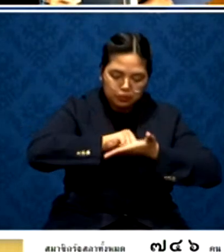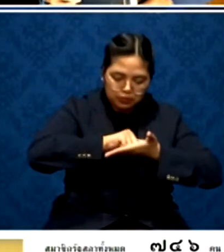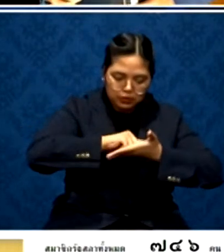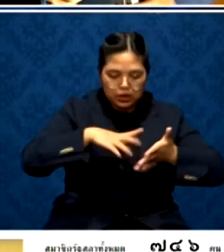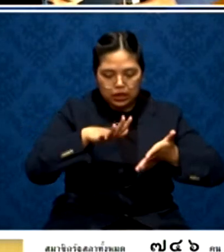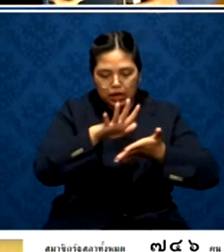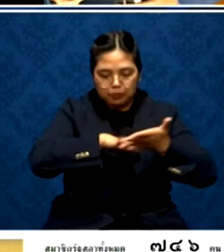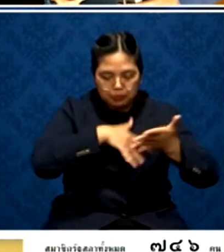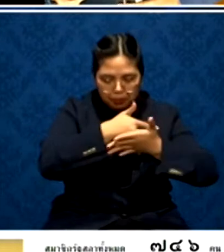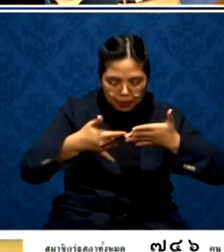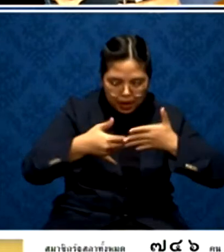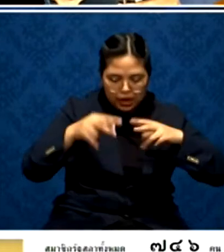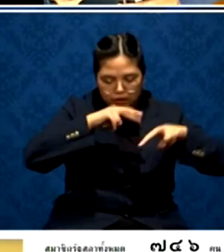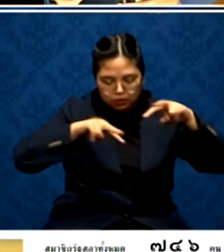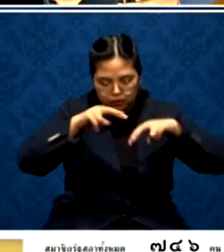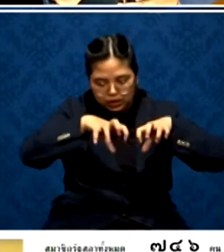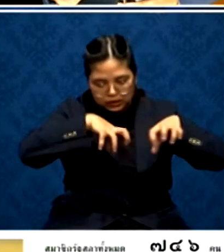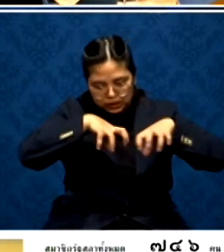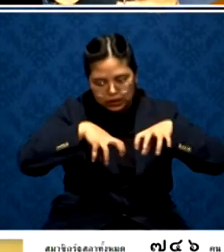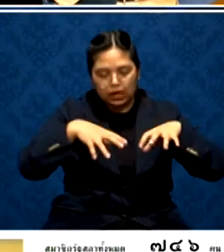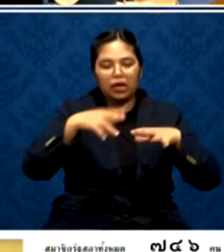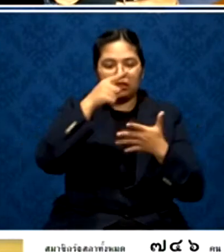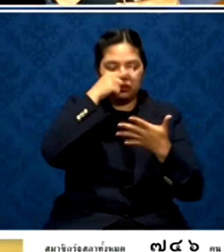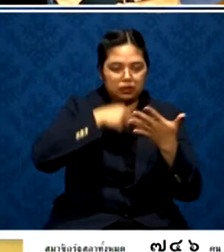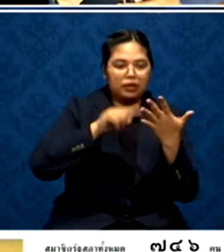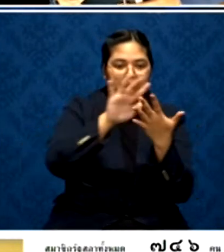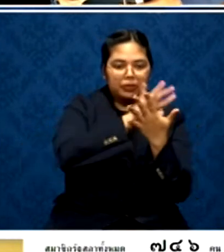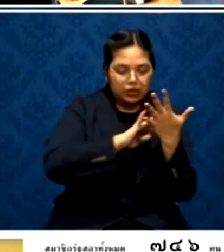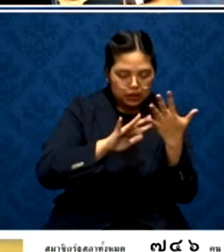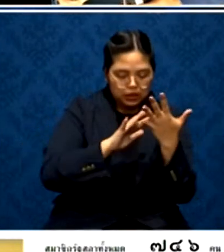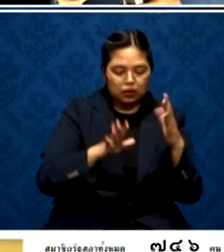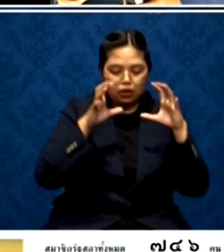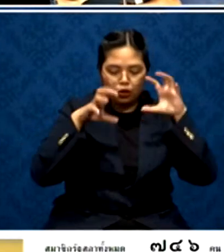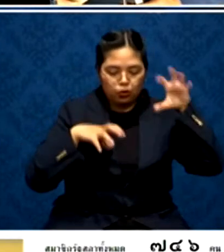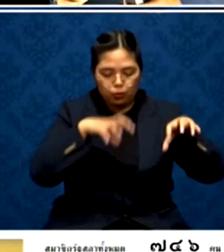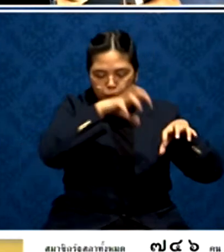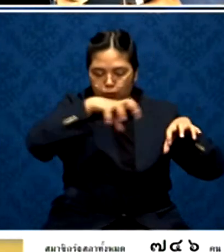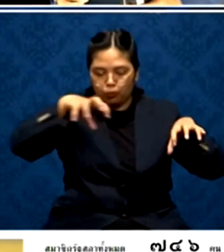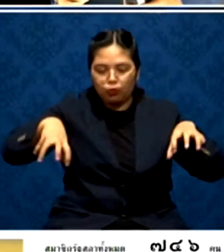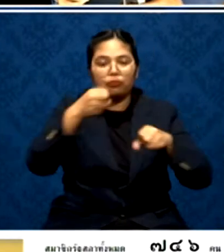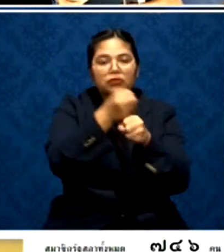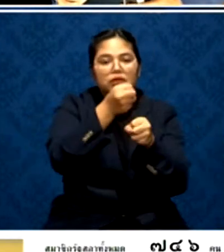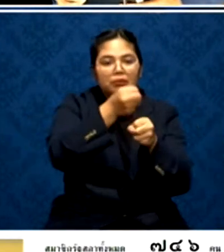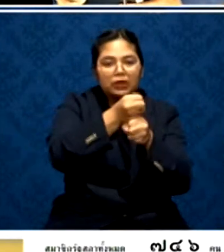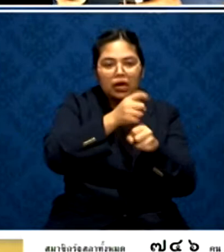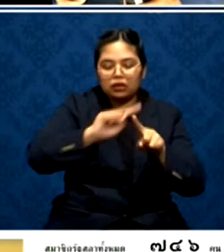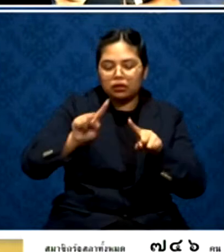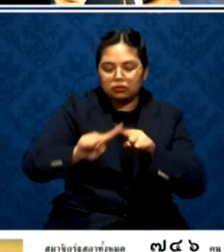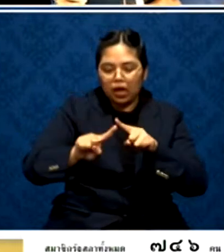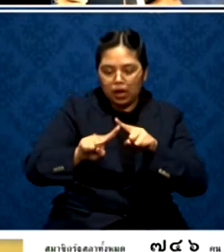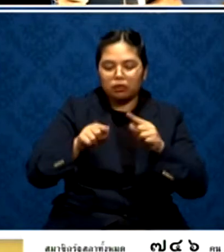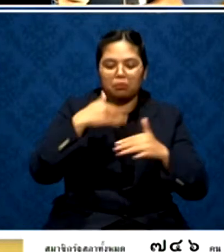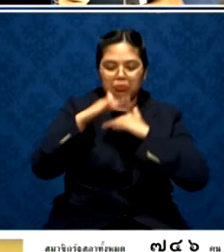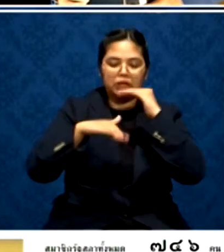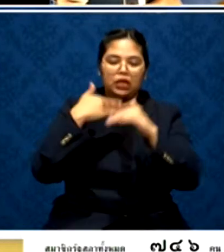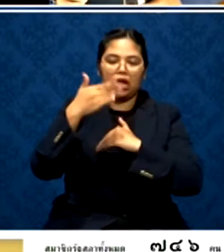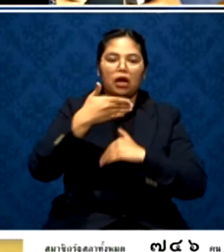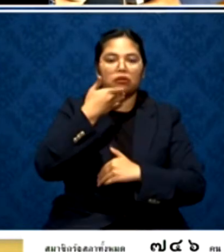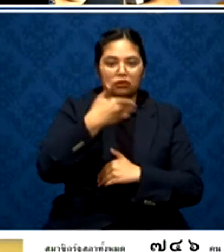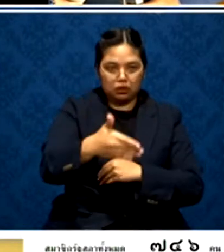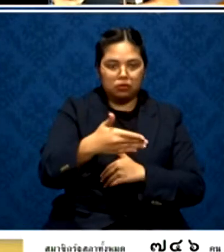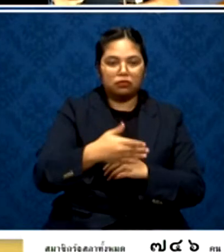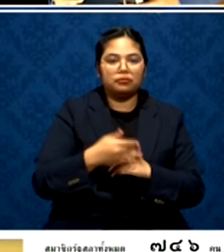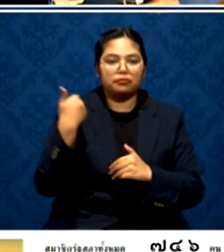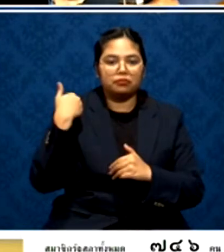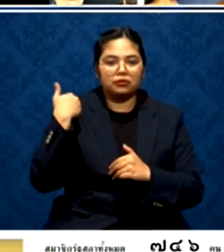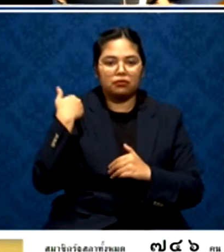การการทำงานระหว่างหน่วยงานให้ตอบสนองเป้าหมายการพัฒนาประเทศระยะยาวหลากหลายนโยบ